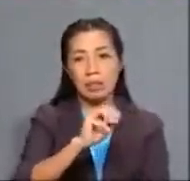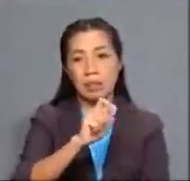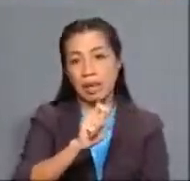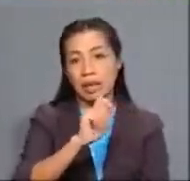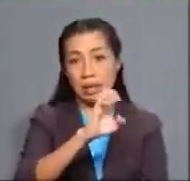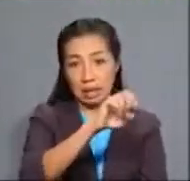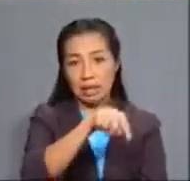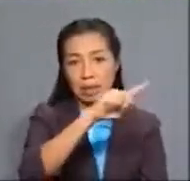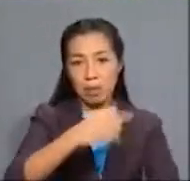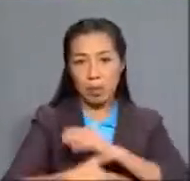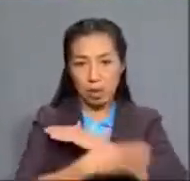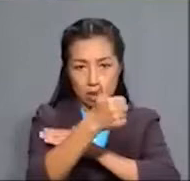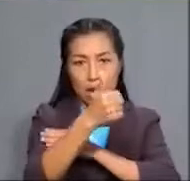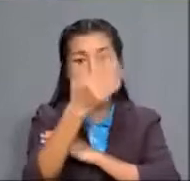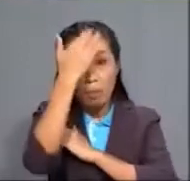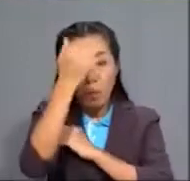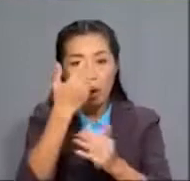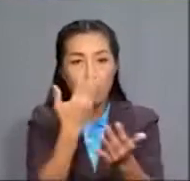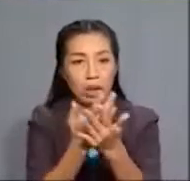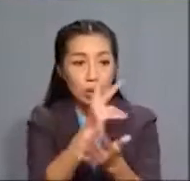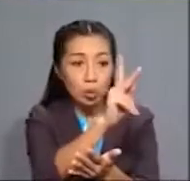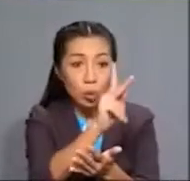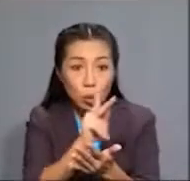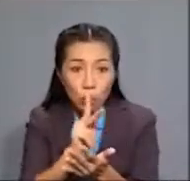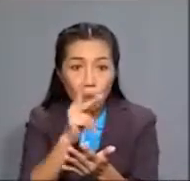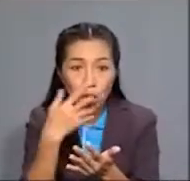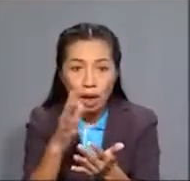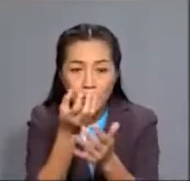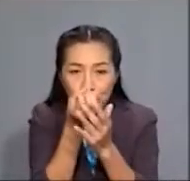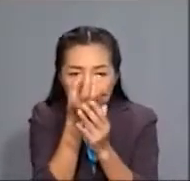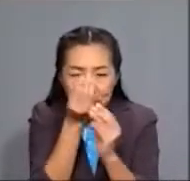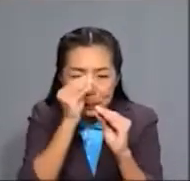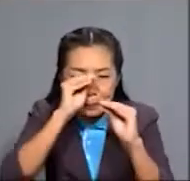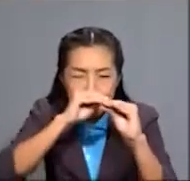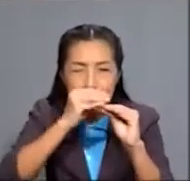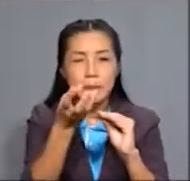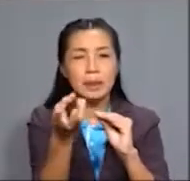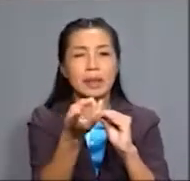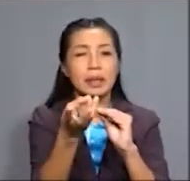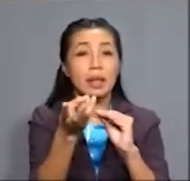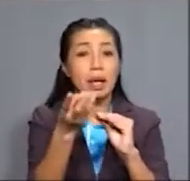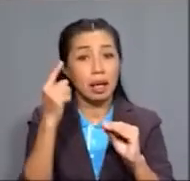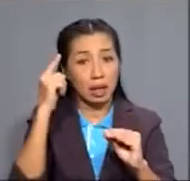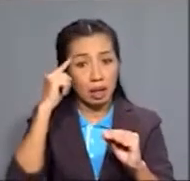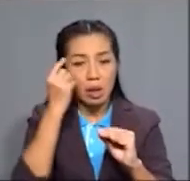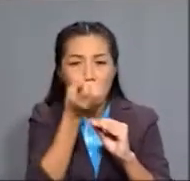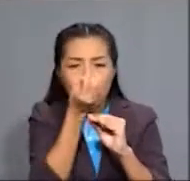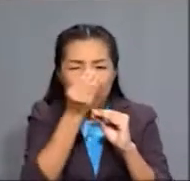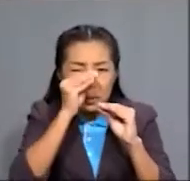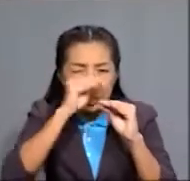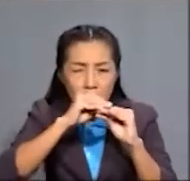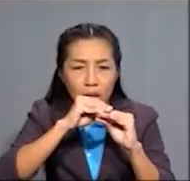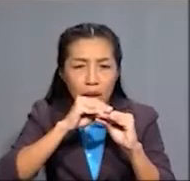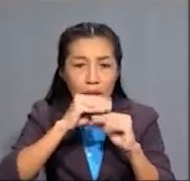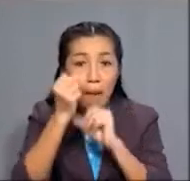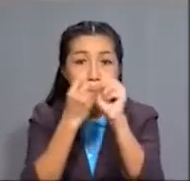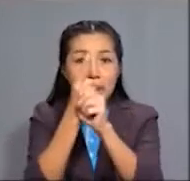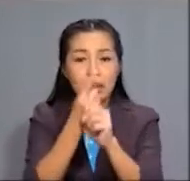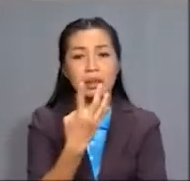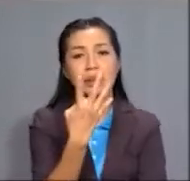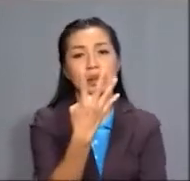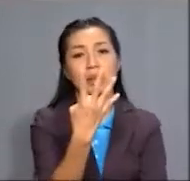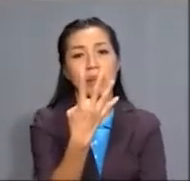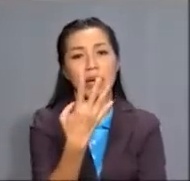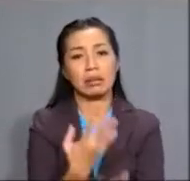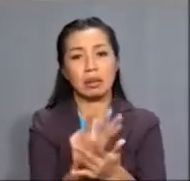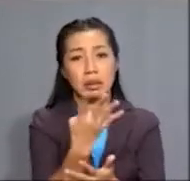าในเรื่องของอัตราดอกเบี้ยเงินกู้อัตราดอกเบี้ยค่อนข้างต่ำมากนะครับก็คืออัตราดอกเบี้ยร้อยละ4บาทต่อปี